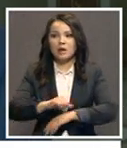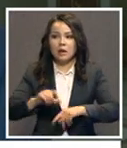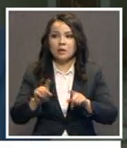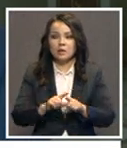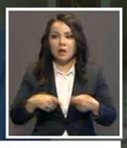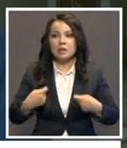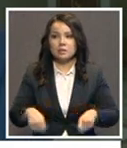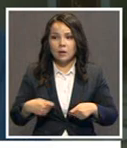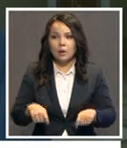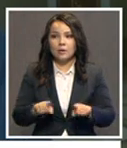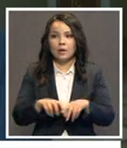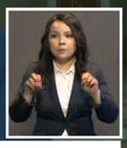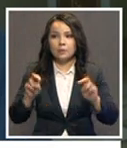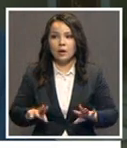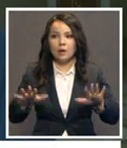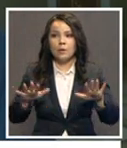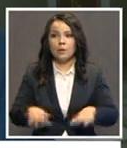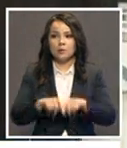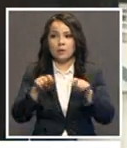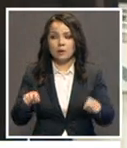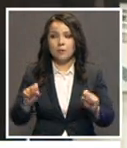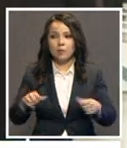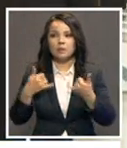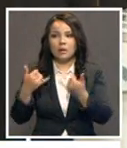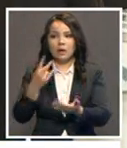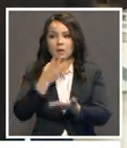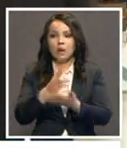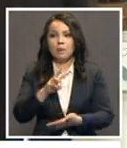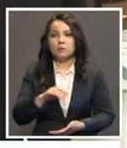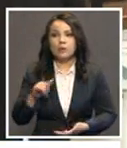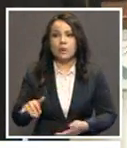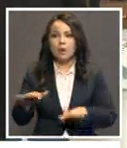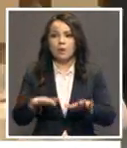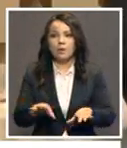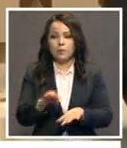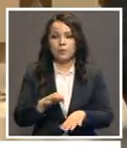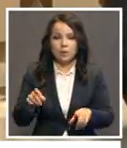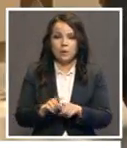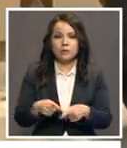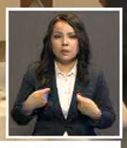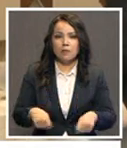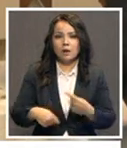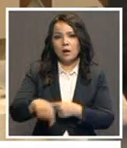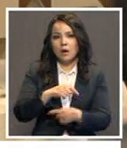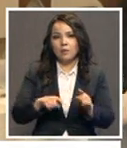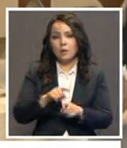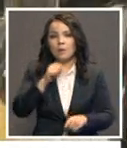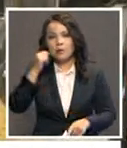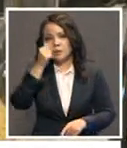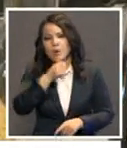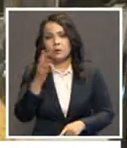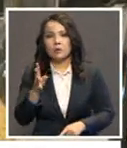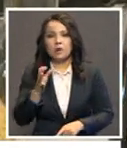сауданың жасауға арнайы орын бөліп, оларына мүмкіндік жасайды. Маңғыстау облысы мен Түркменстан Республикасы арасындағы тауар айналымы өткен жылы 4,5